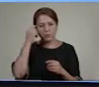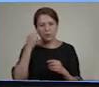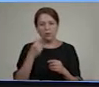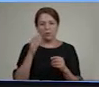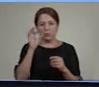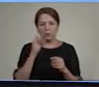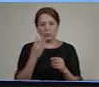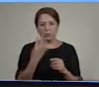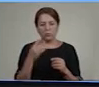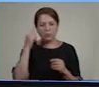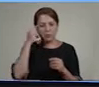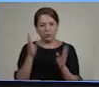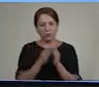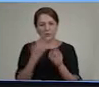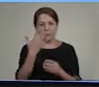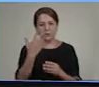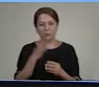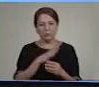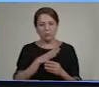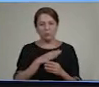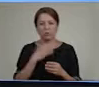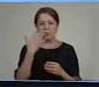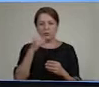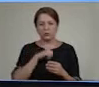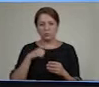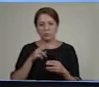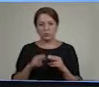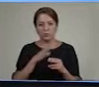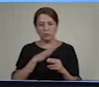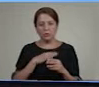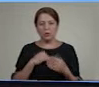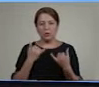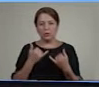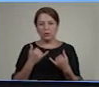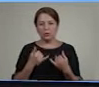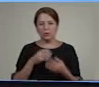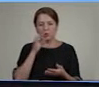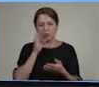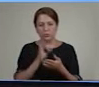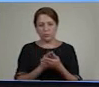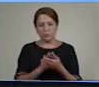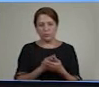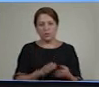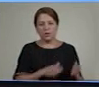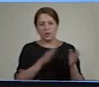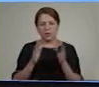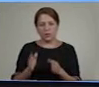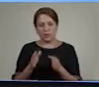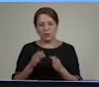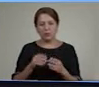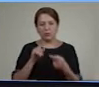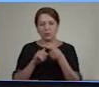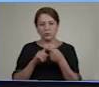4 4 dildagi bilan 5. 5 ni o'zi tushdi. Endi esa hosil bo'lgan yig'indiga keyingi qo'shiluvchini